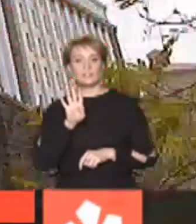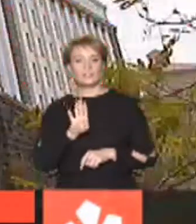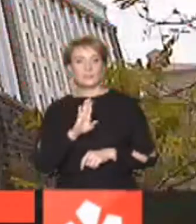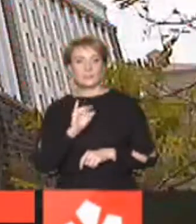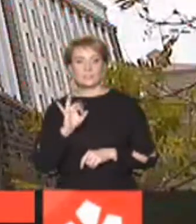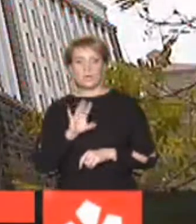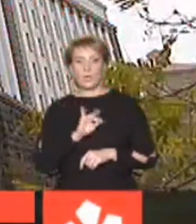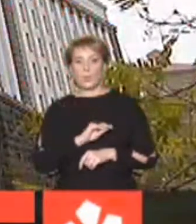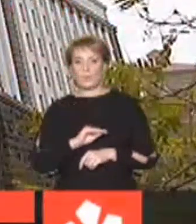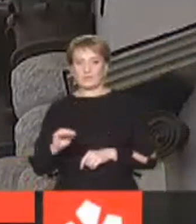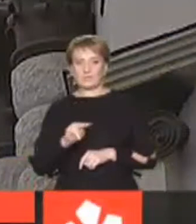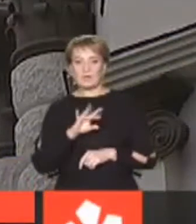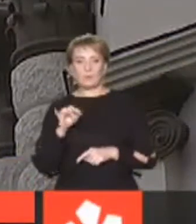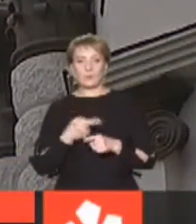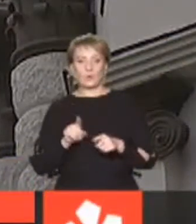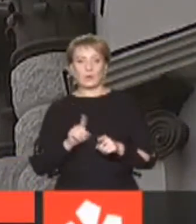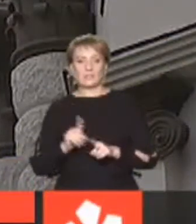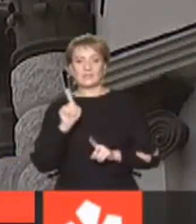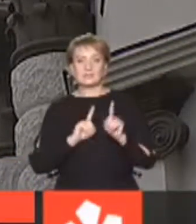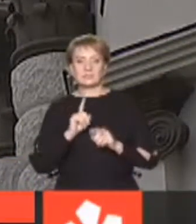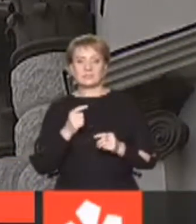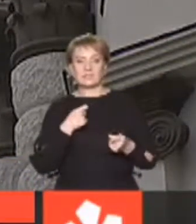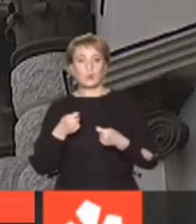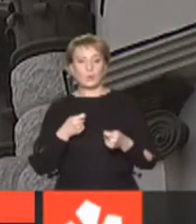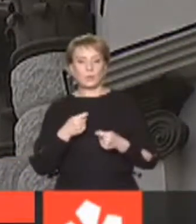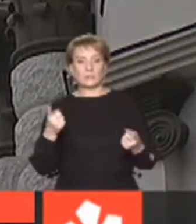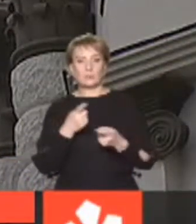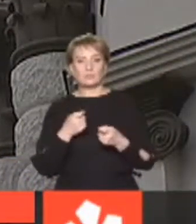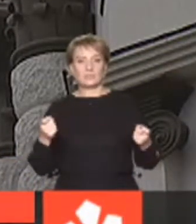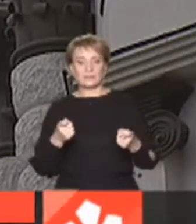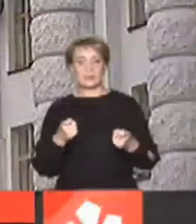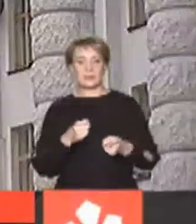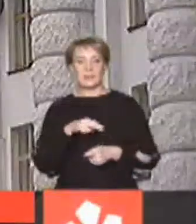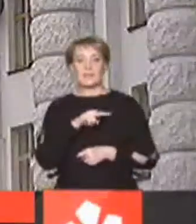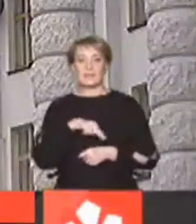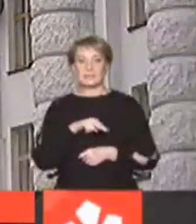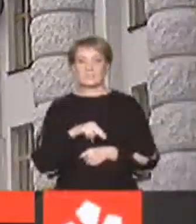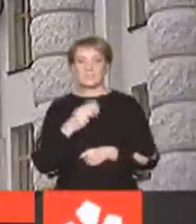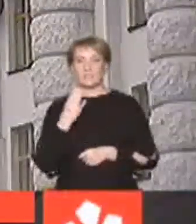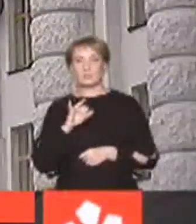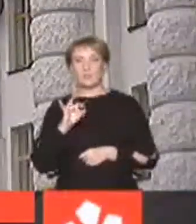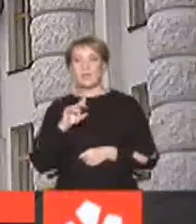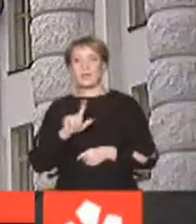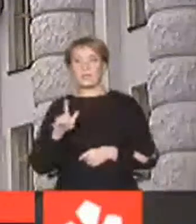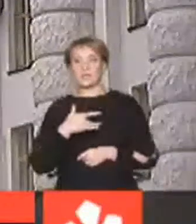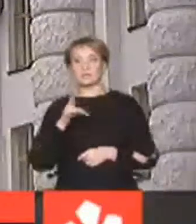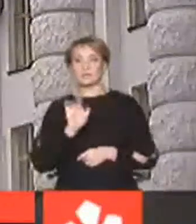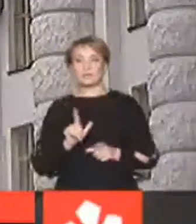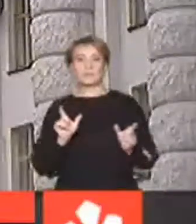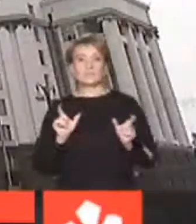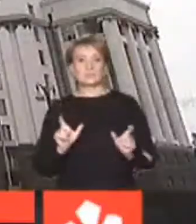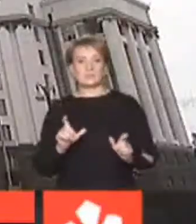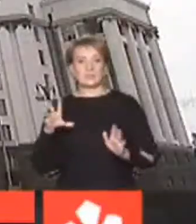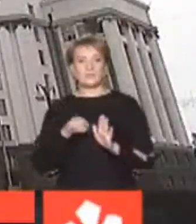Це вже офіційно. Про це на засіданні уряду повідомив прем'єр Денис Шмигаль. За його словами, жорсткіший карантин ведуть, аби